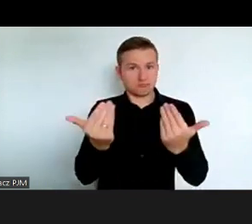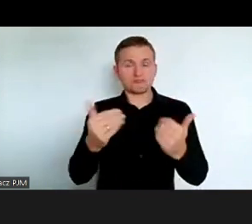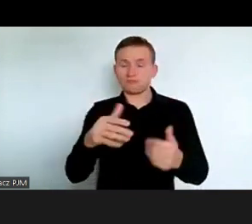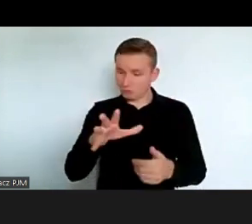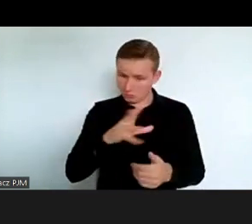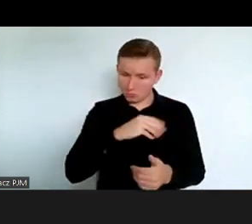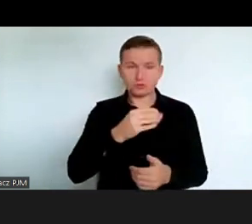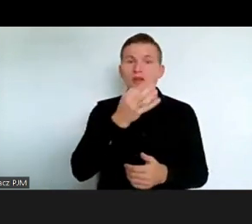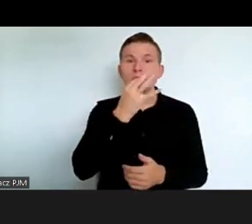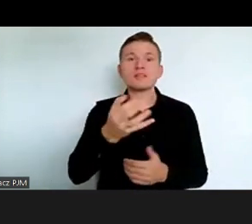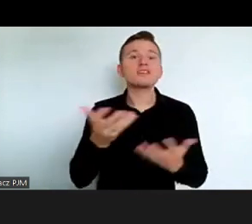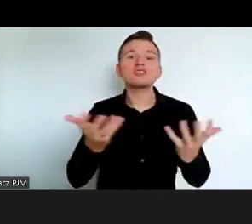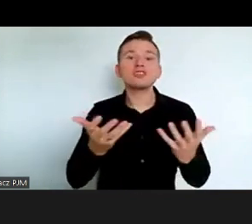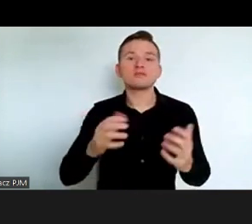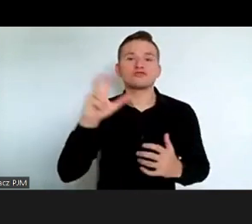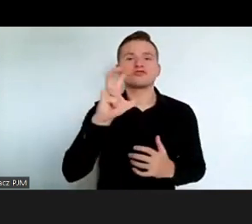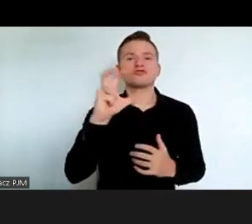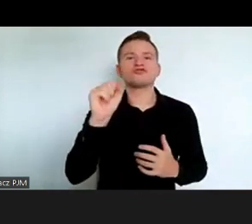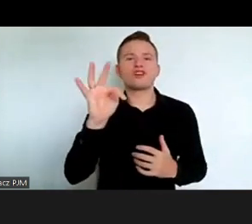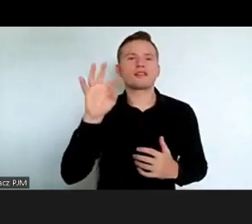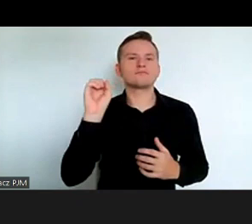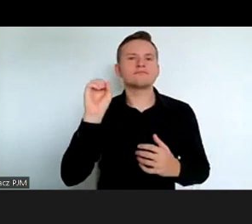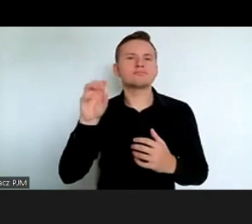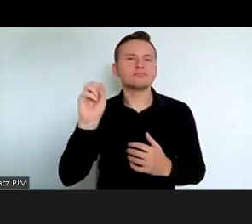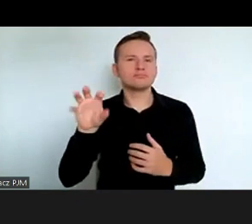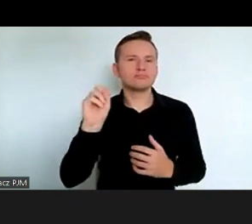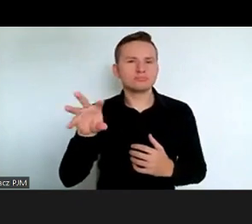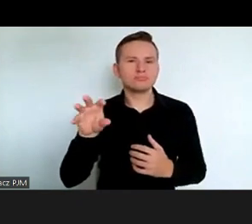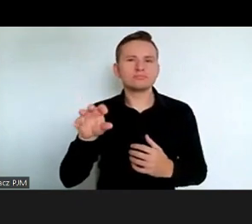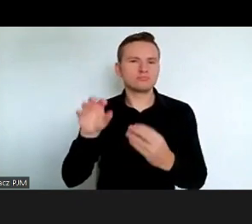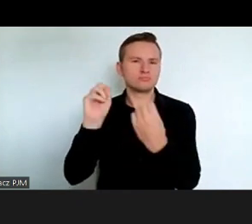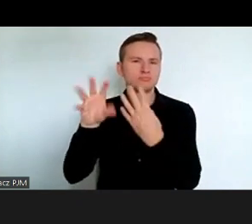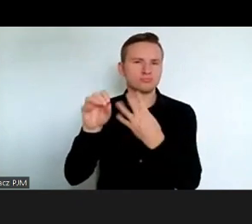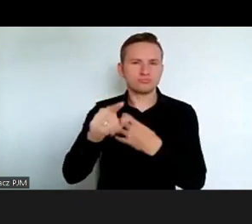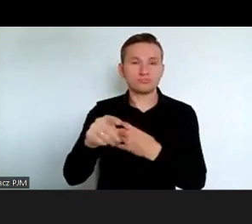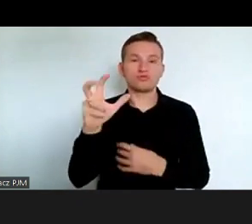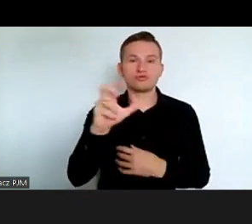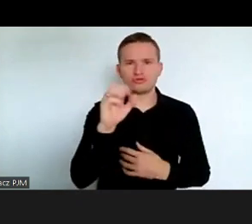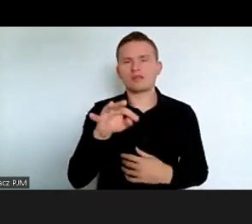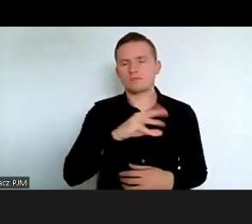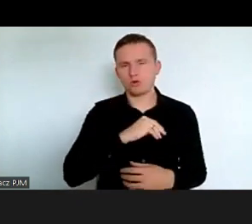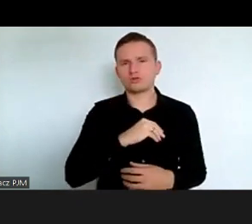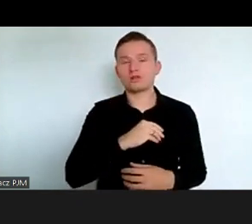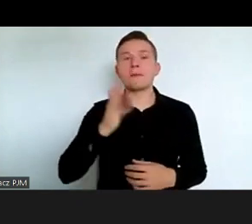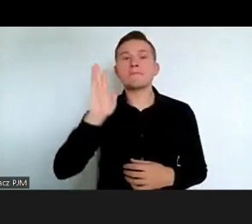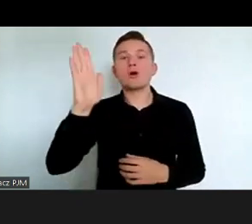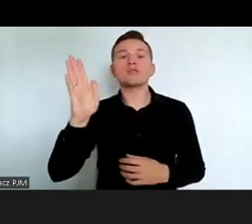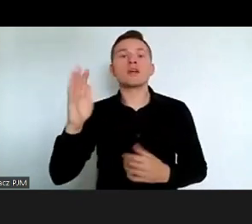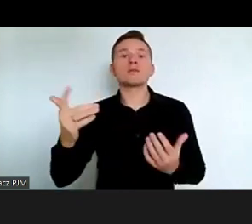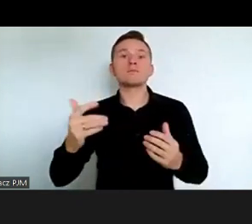na czacie. Do nich, tak jak wspomniałam wcześniej, wrócimy po wszystkich prezentacjach.